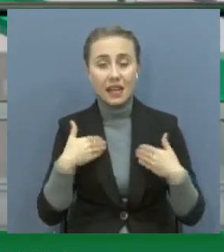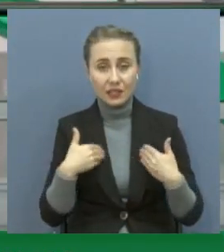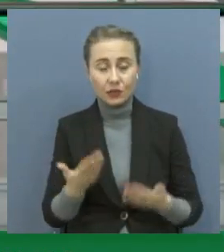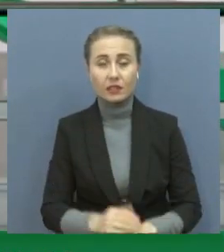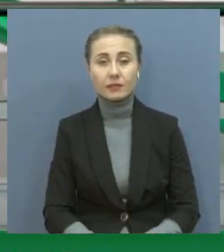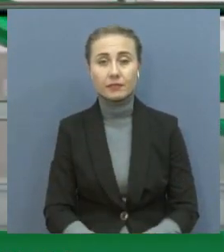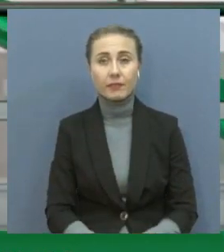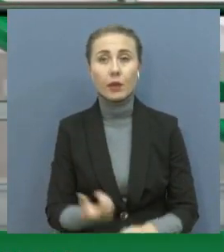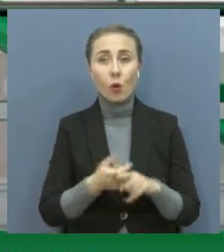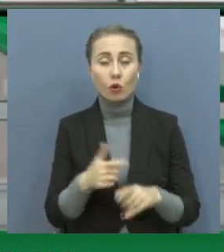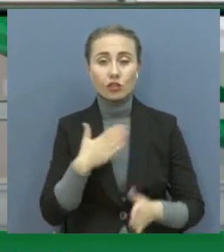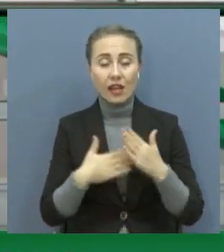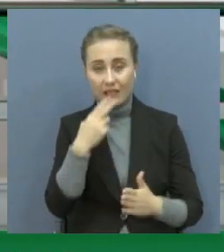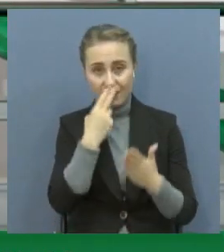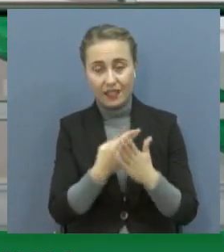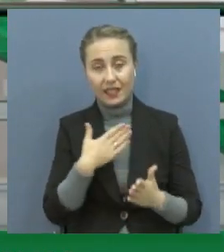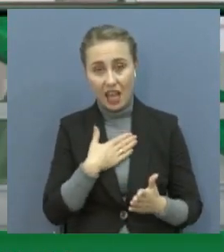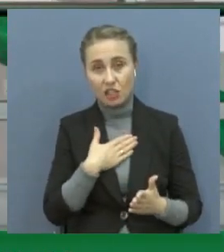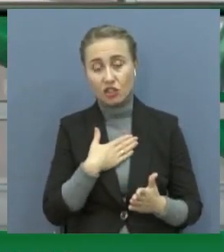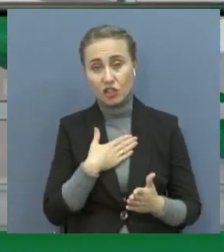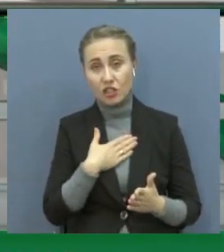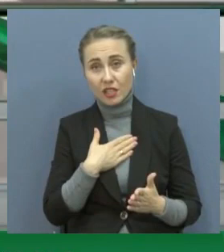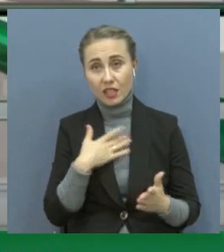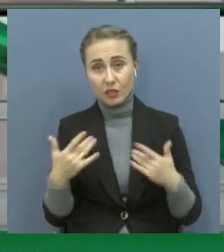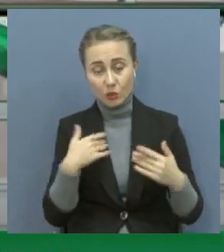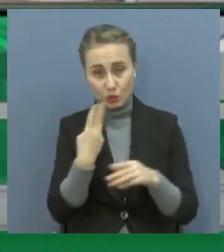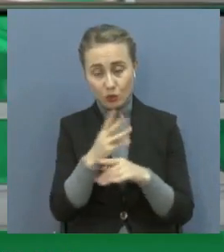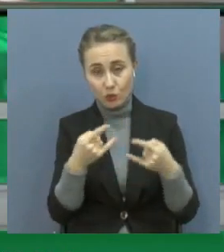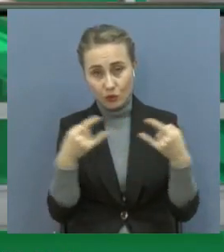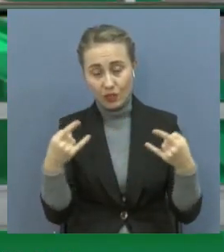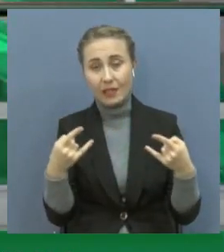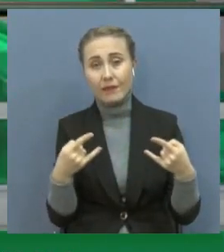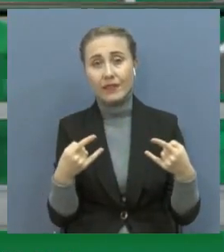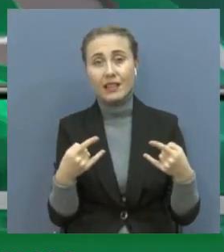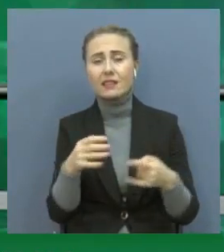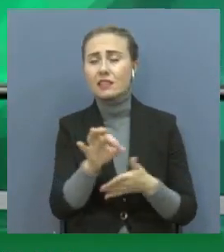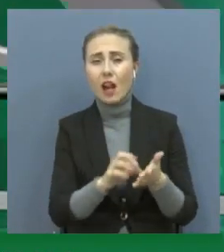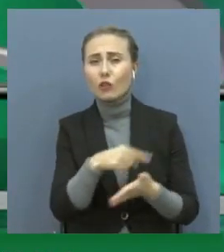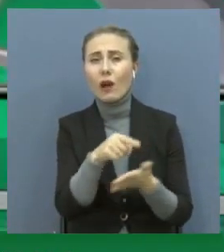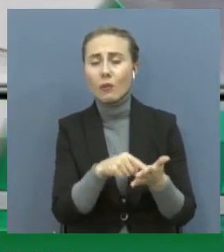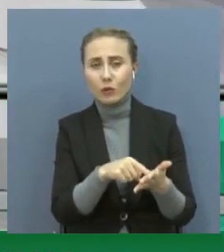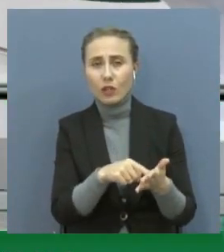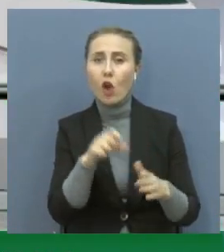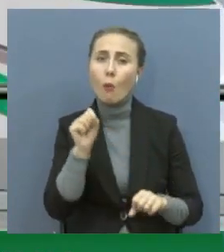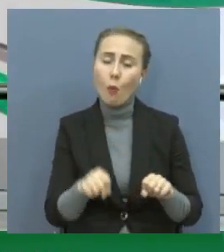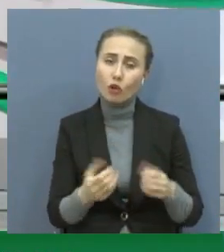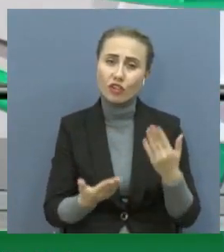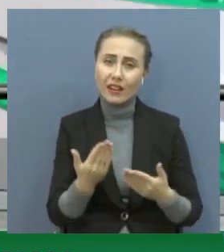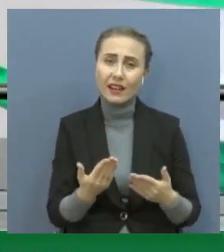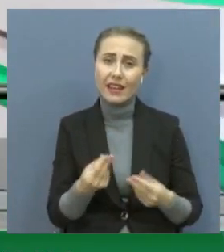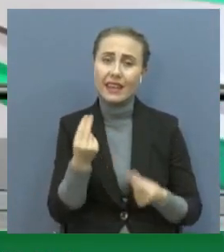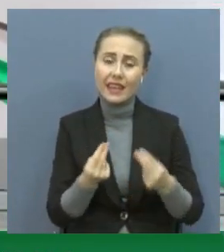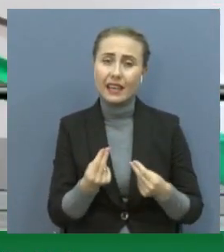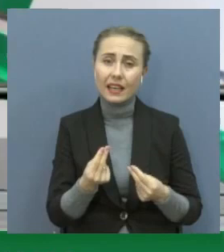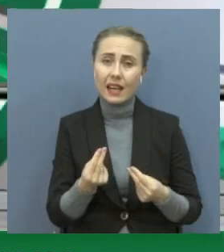Здравствуйте. Очень рады видеть вас в нашей студии и сразу хотим завалить вас буквально вопросами. Можно ли игроманию